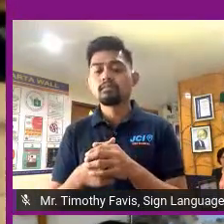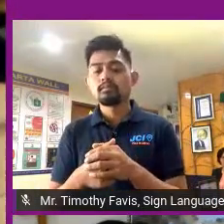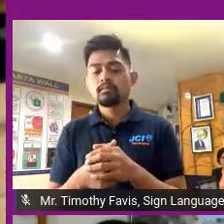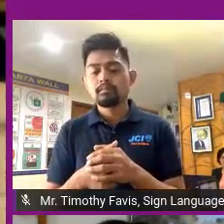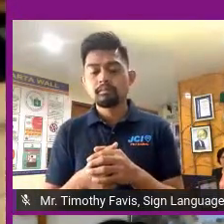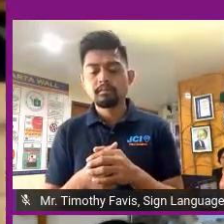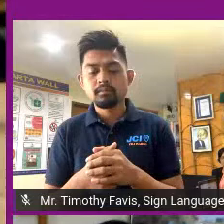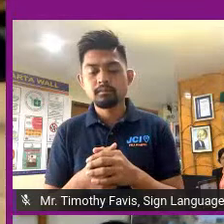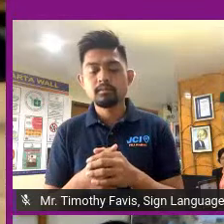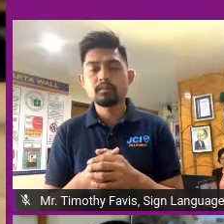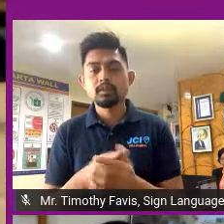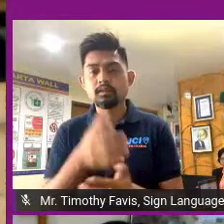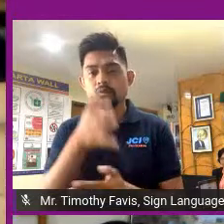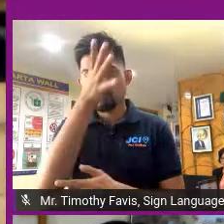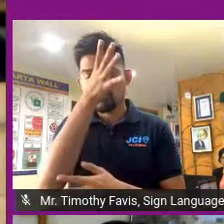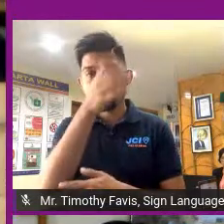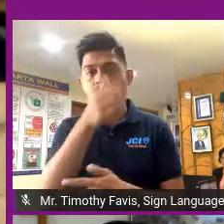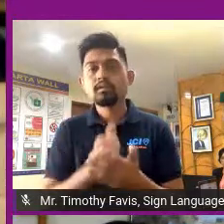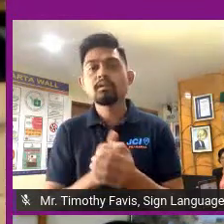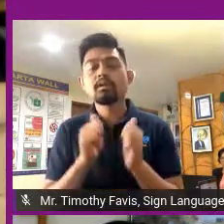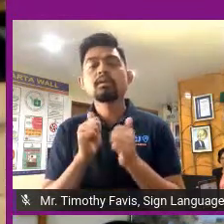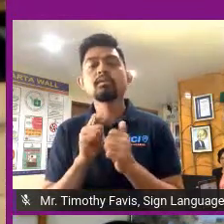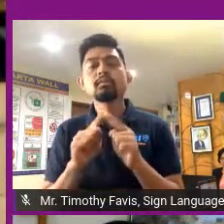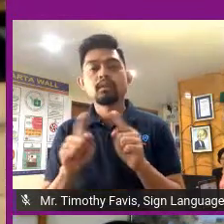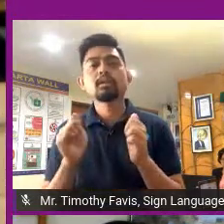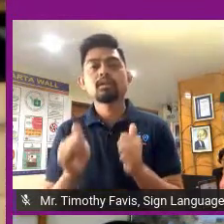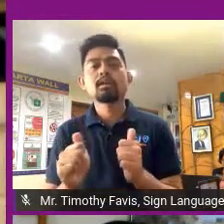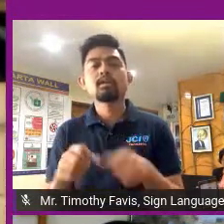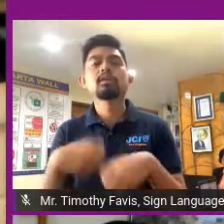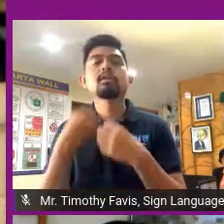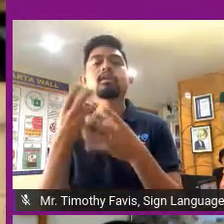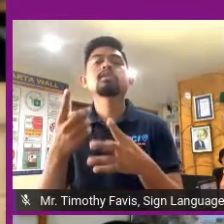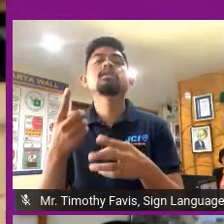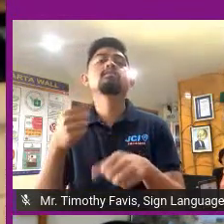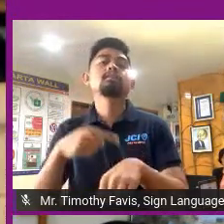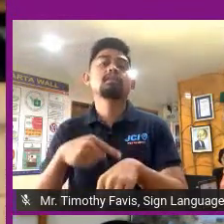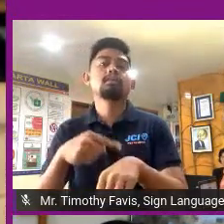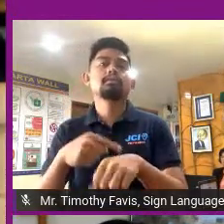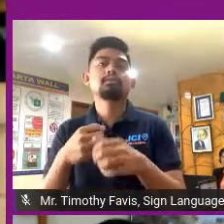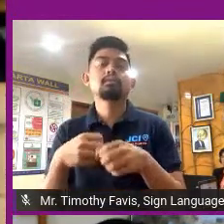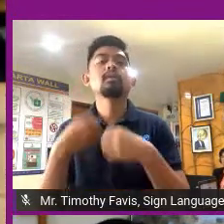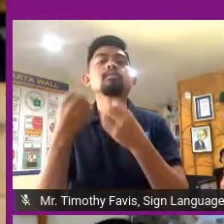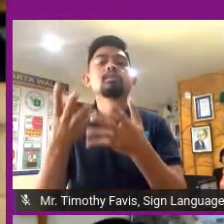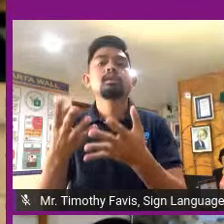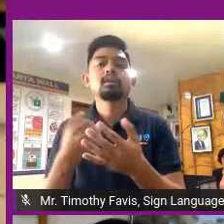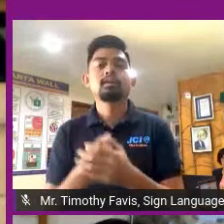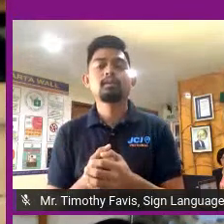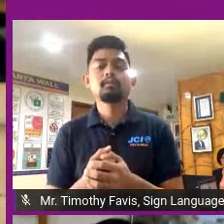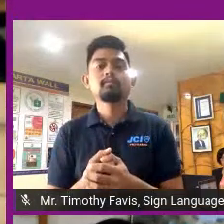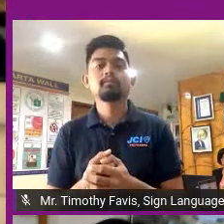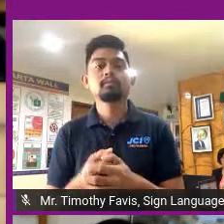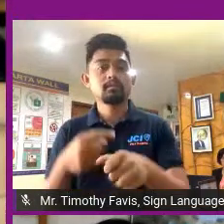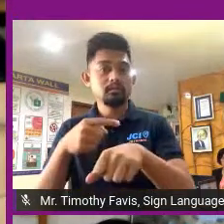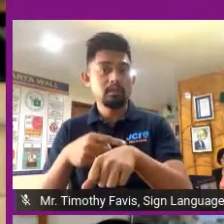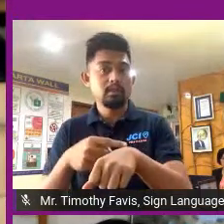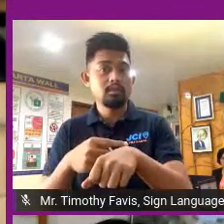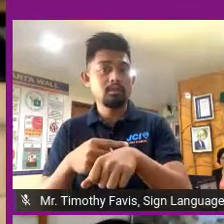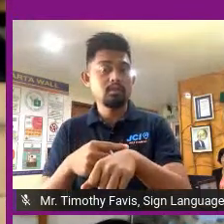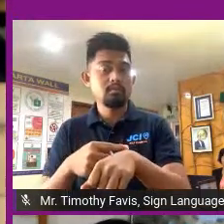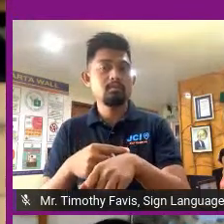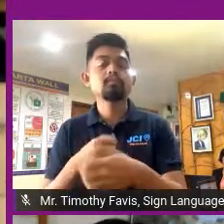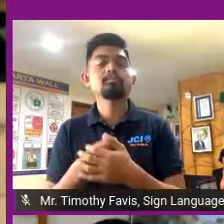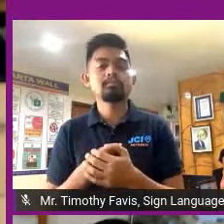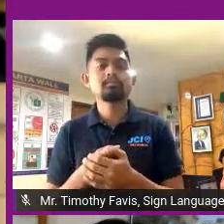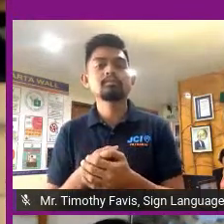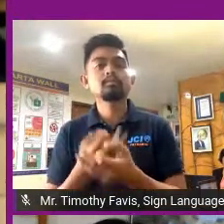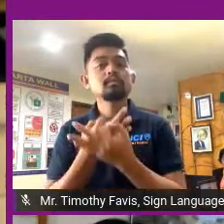Kasi the father is ano. Pero we can give time na mabigyan din sila ng ano. Tingnan ang oras ng availability ng